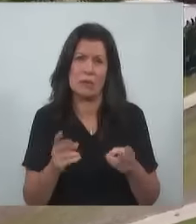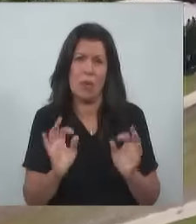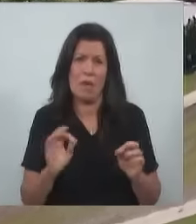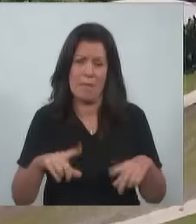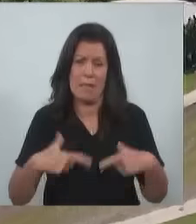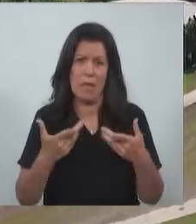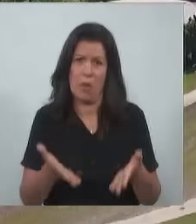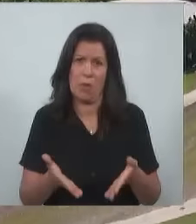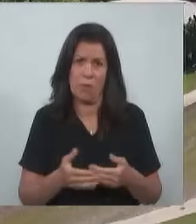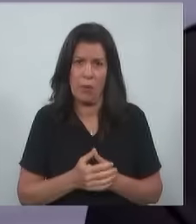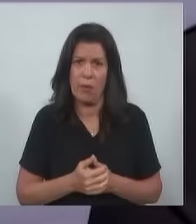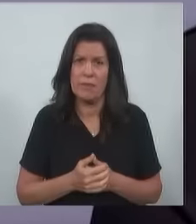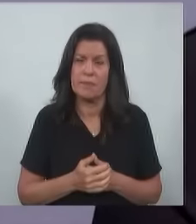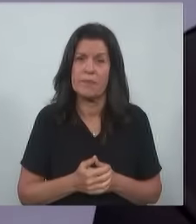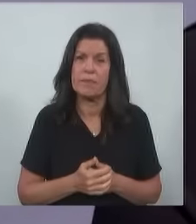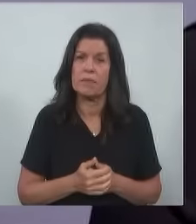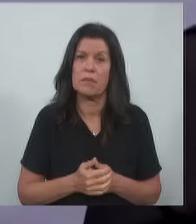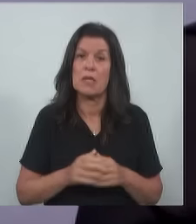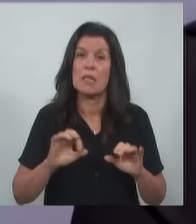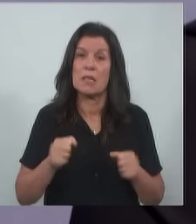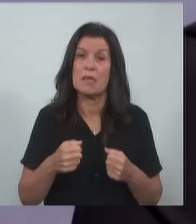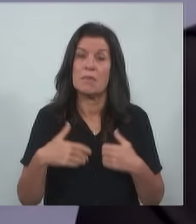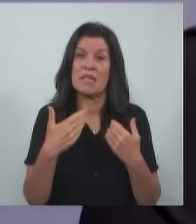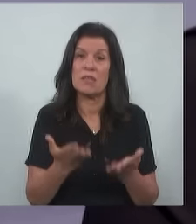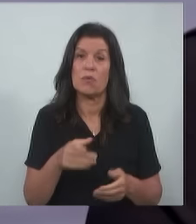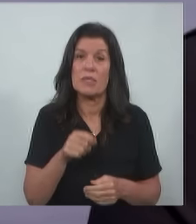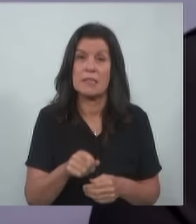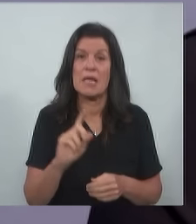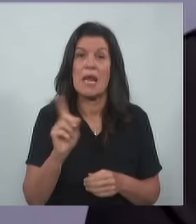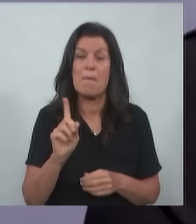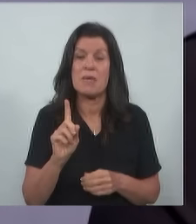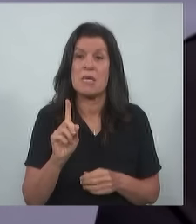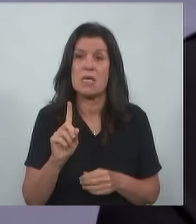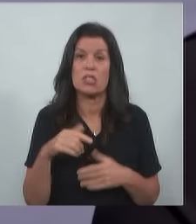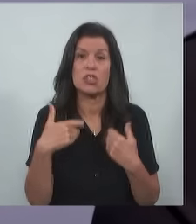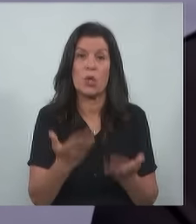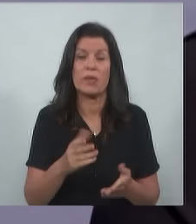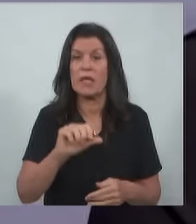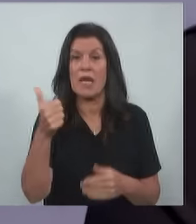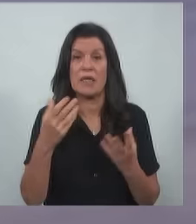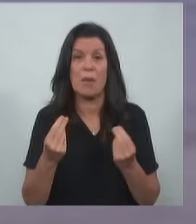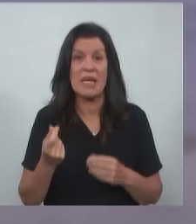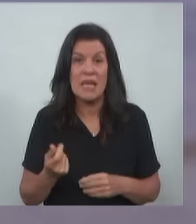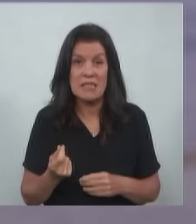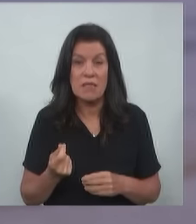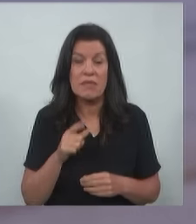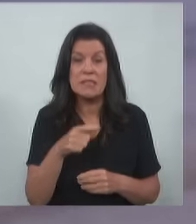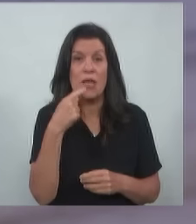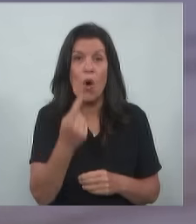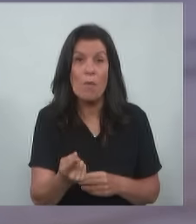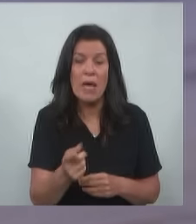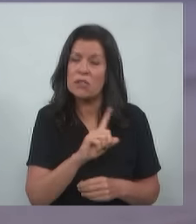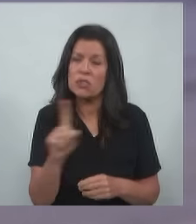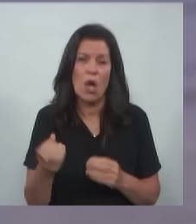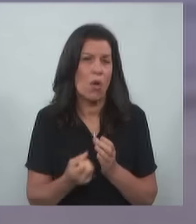הקרקע תוקצה לכל המרבה במחיר, המשמעות תהיה שלא יקום פה יישוב. למה? כי כל מי שיזכה